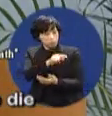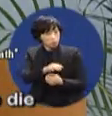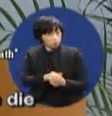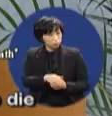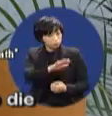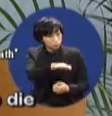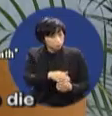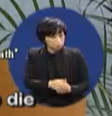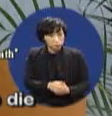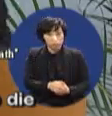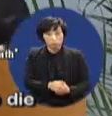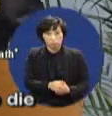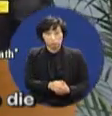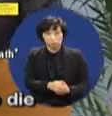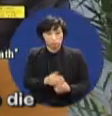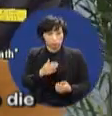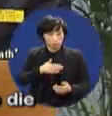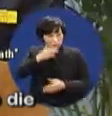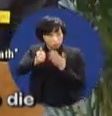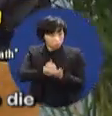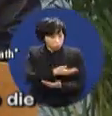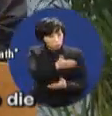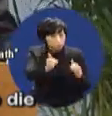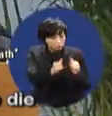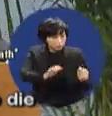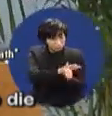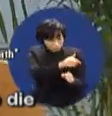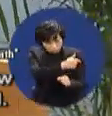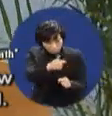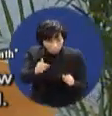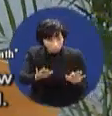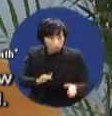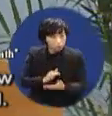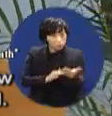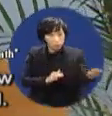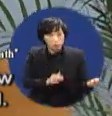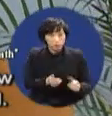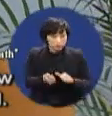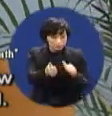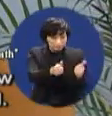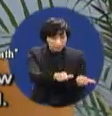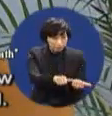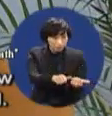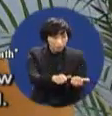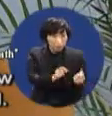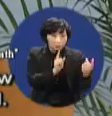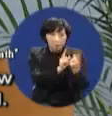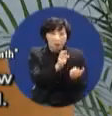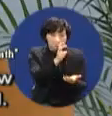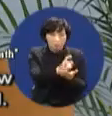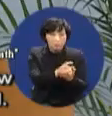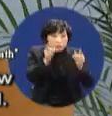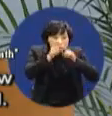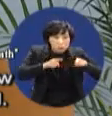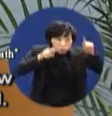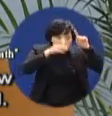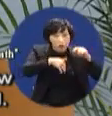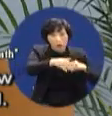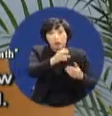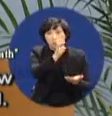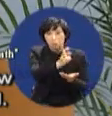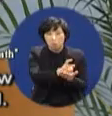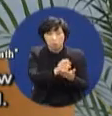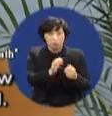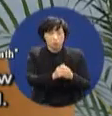야, 내가 너희를 사랑하니까 너희는 사망에 이르는 법, 지옥에 가야 할